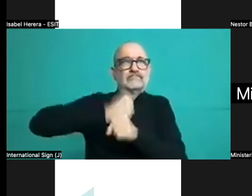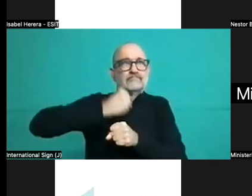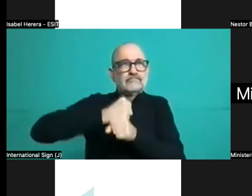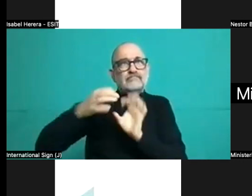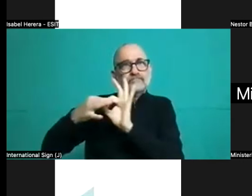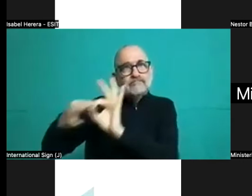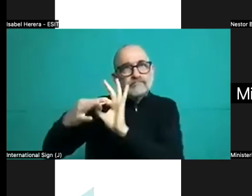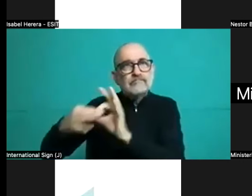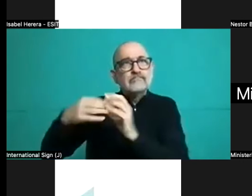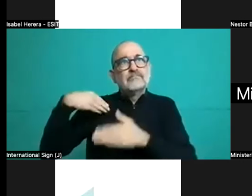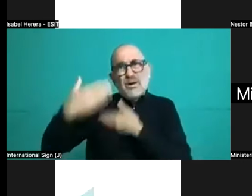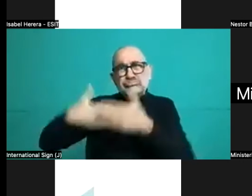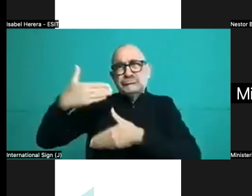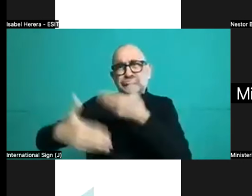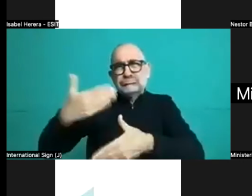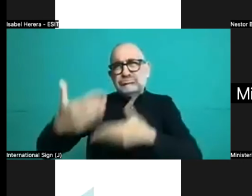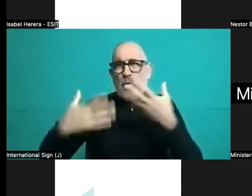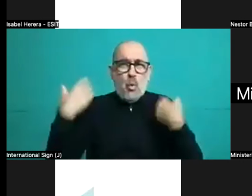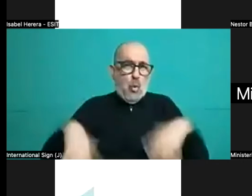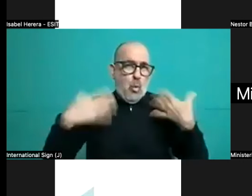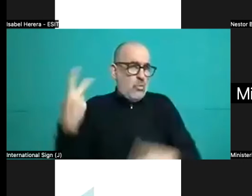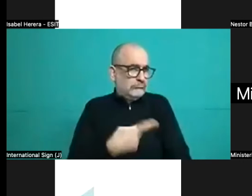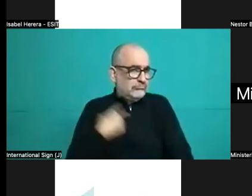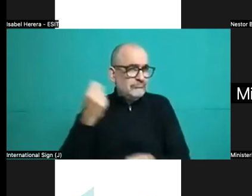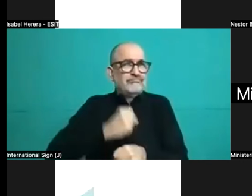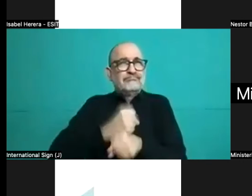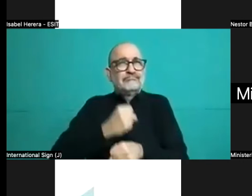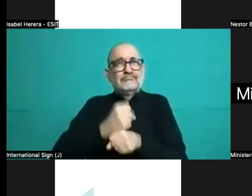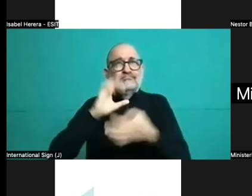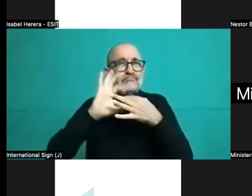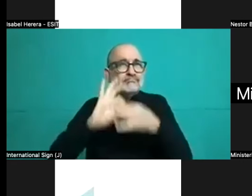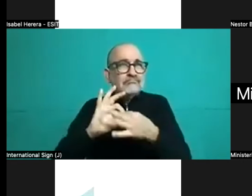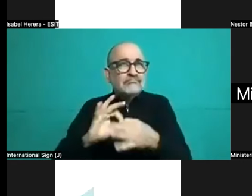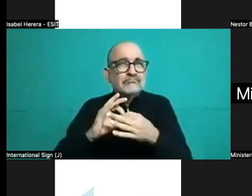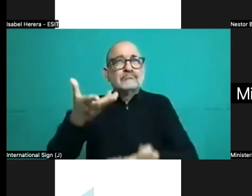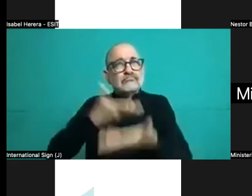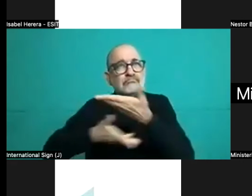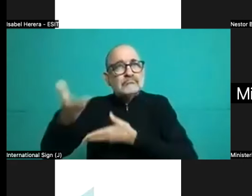travaillé dans des événements conjoints